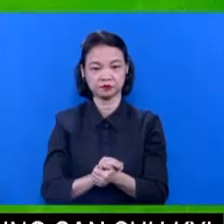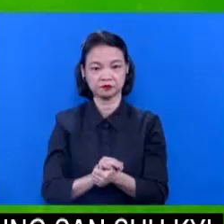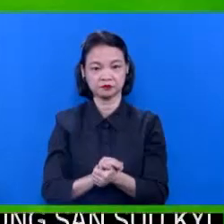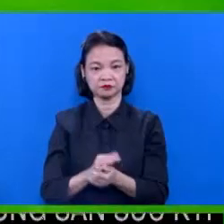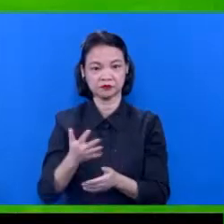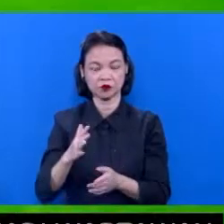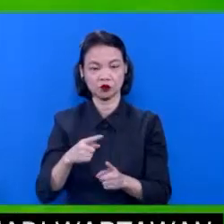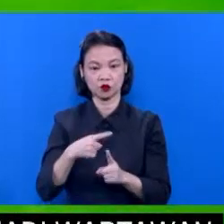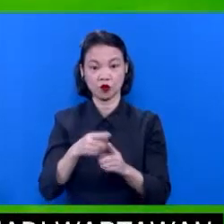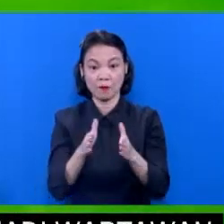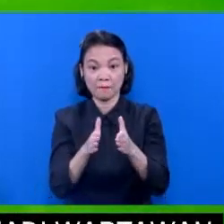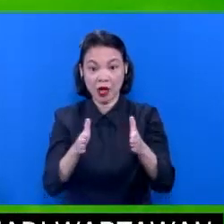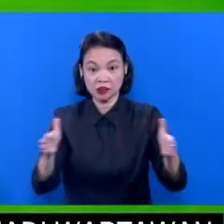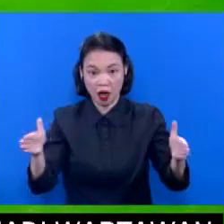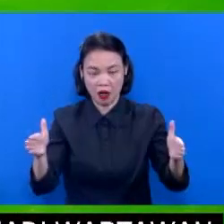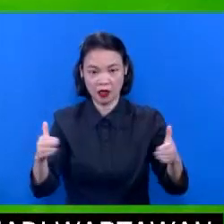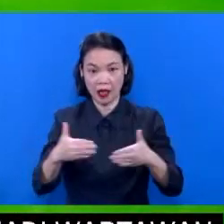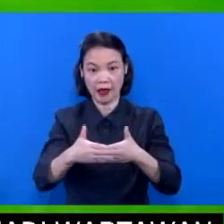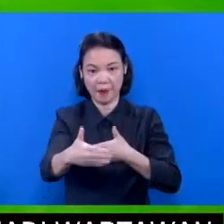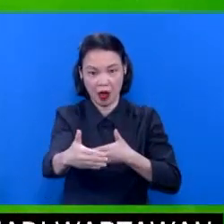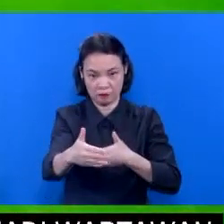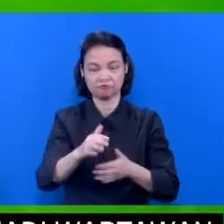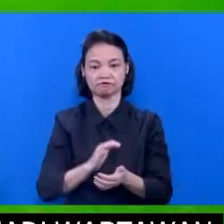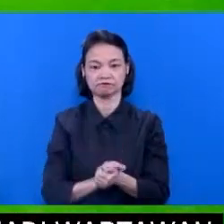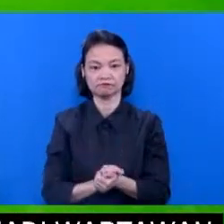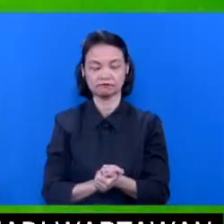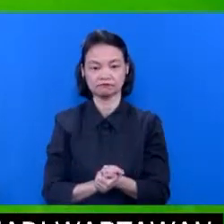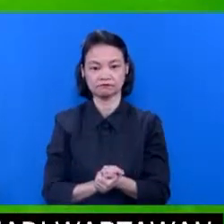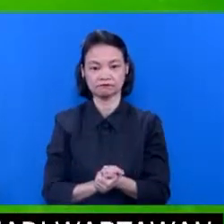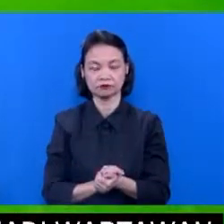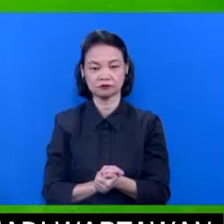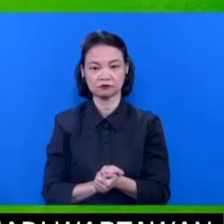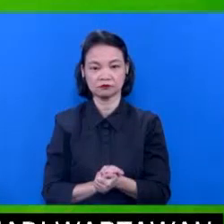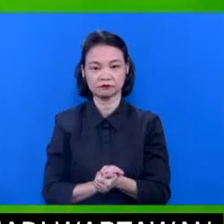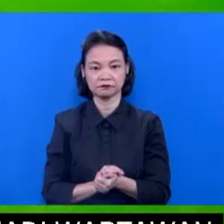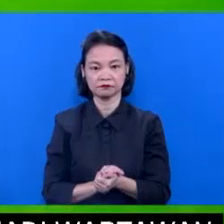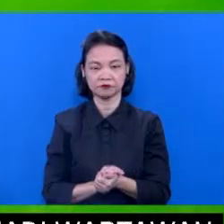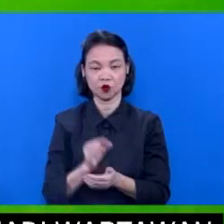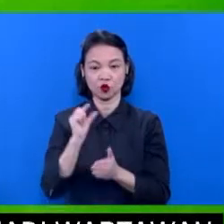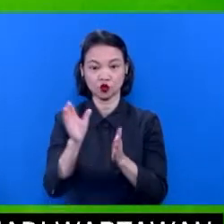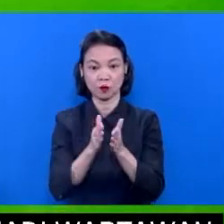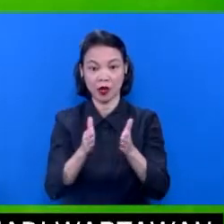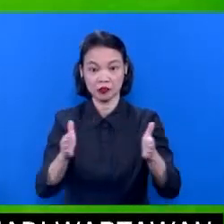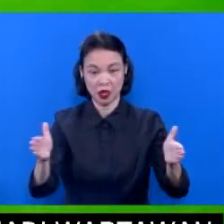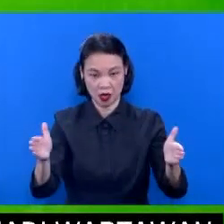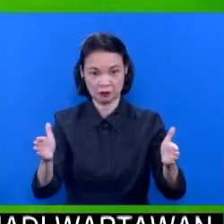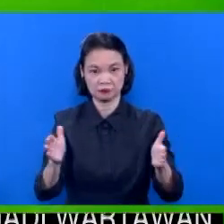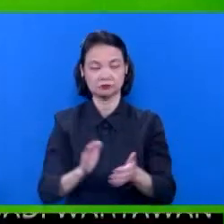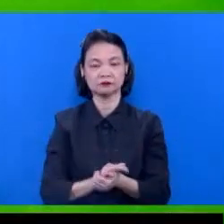hanya menghitung panjangnya dan lebar. Jadi untuk panjangnya sendiri